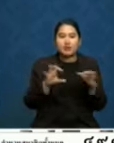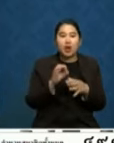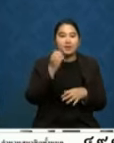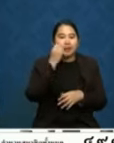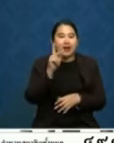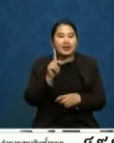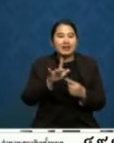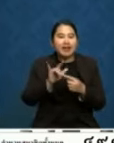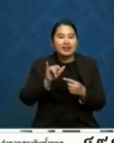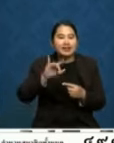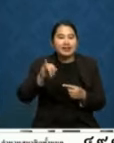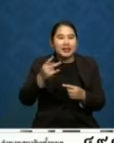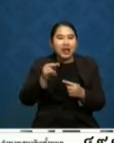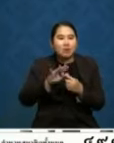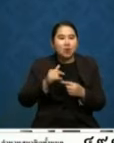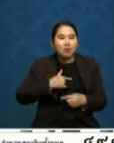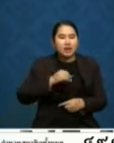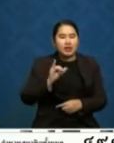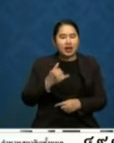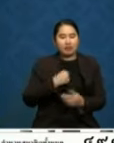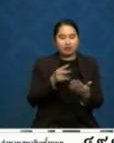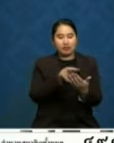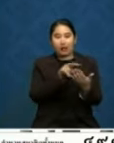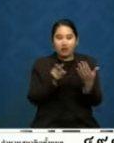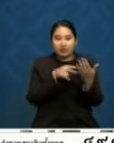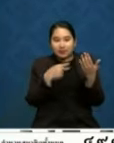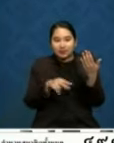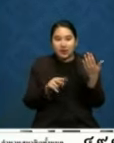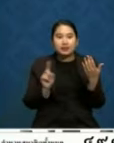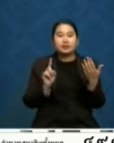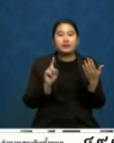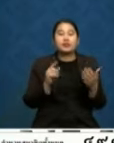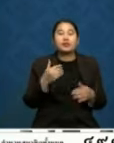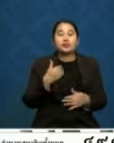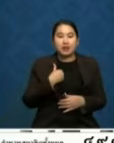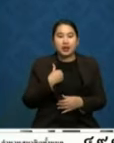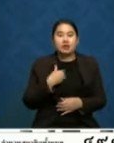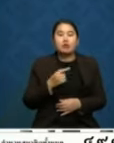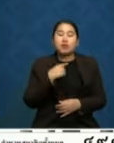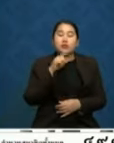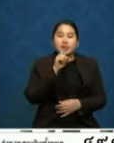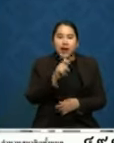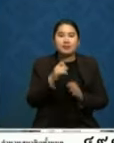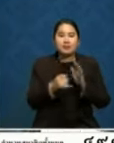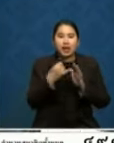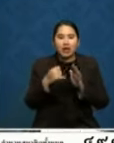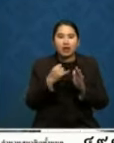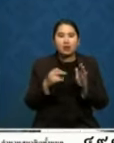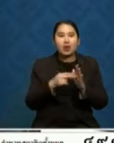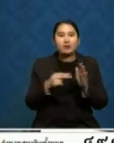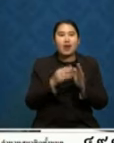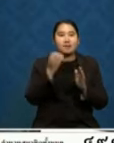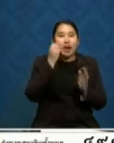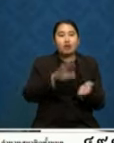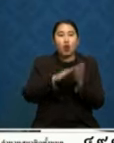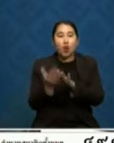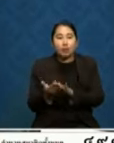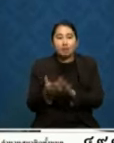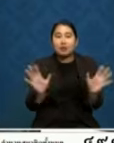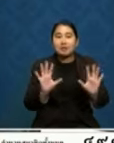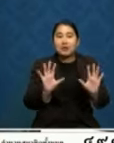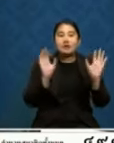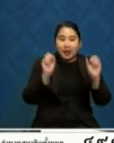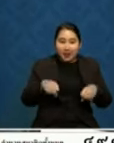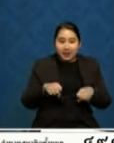ษกนะครับแต่ผมไม่มั่นใจว่าท่านอ่านข้ามไปบางบรรทัดในกระดาษที่ท่านเตรียมหรือไม่ผมถามง่ายๆครับจะไม่มีการยุบบ้านกาญจนาภิเษกใช่หรือไ